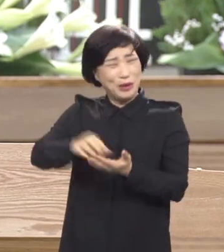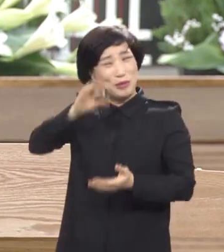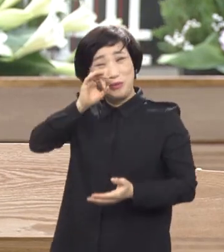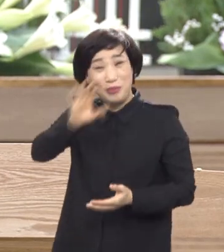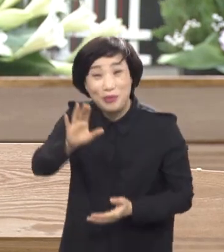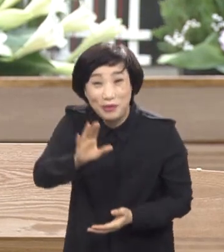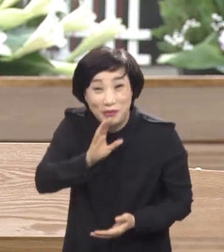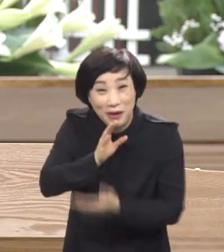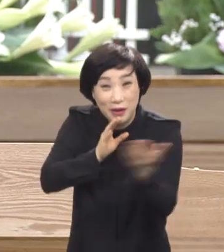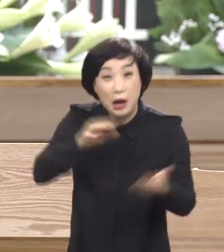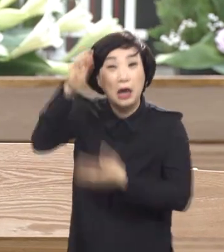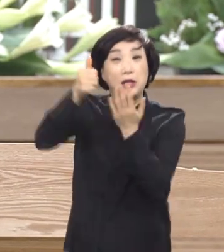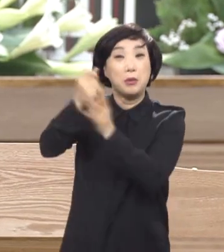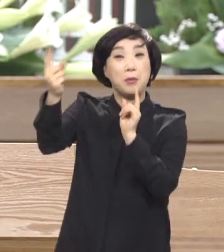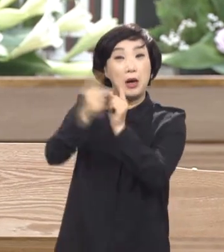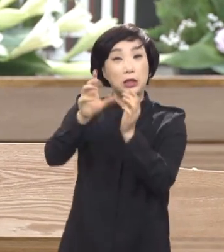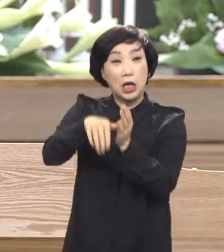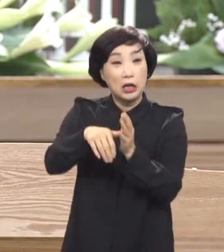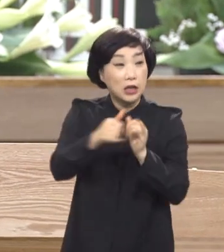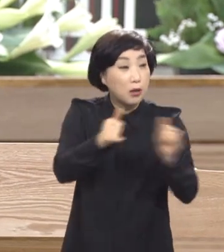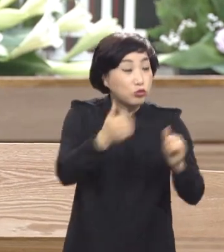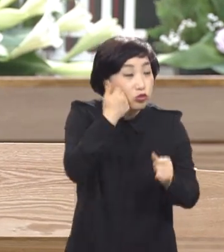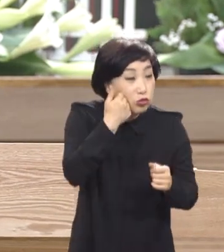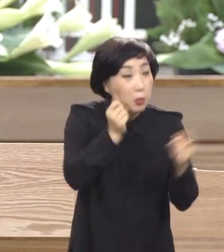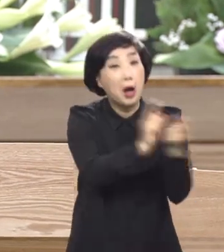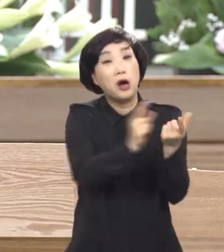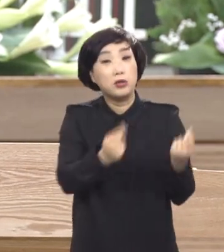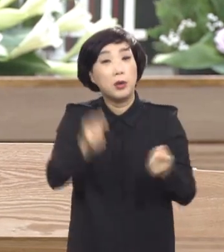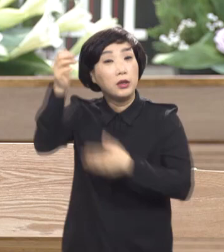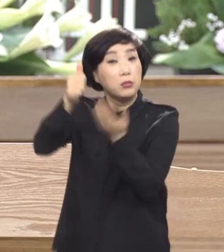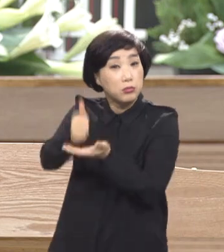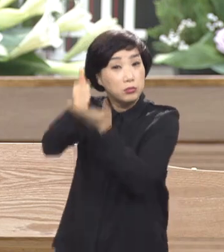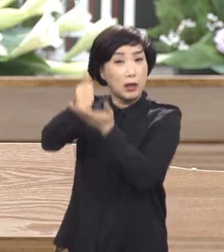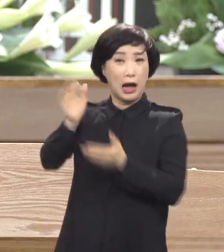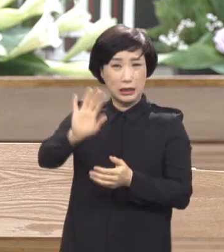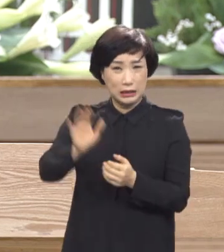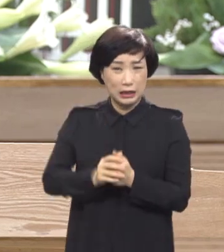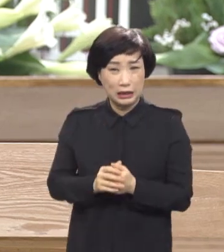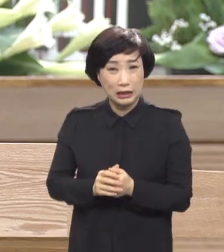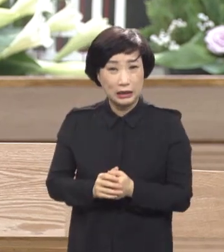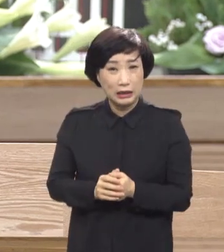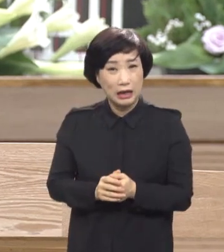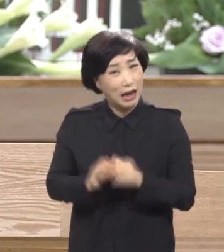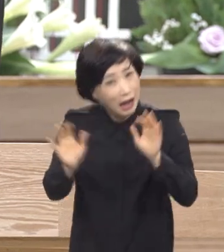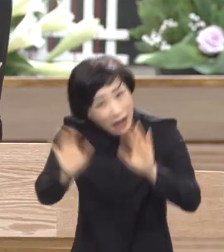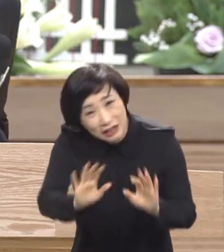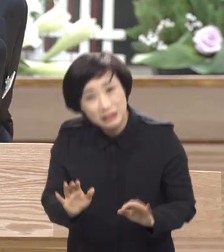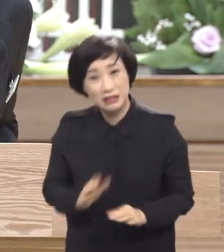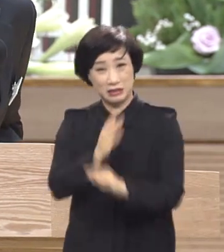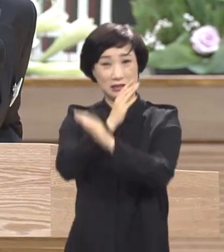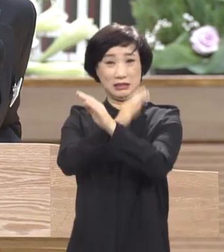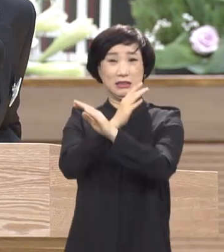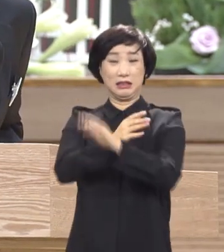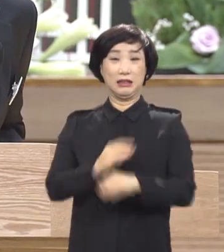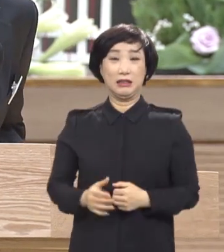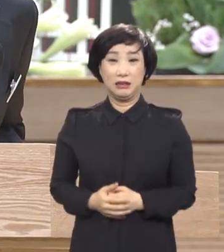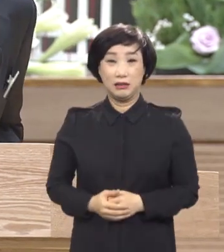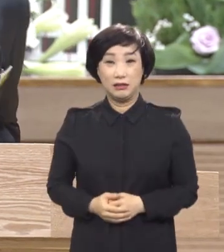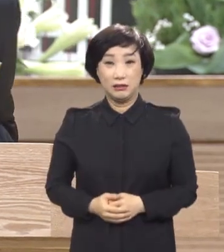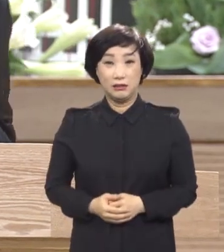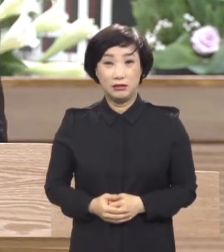사람 대어도 대하지마 사람 대우하듯 대하지 말라 이 말이요